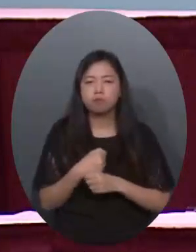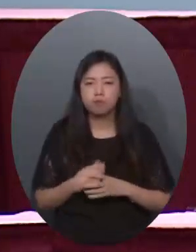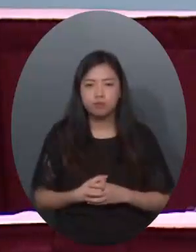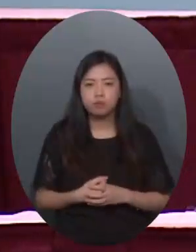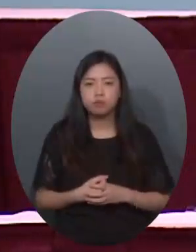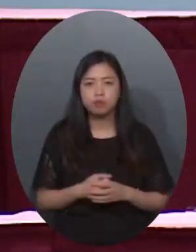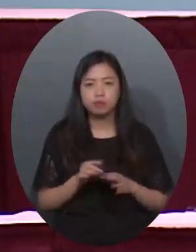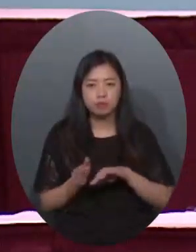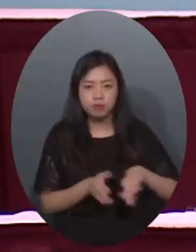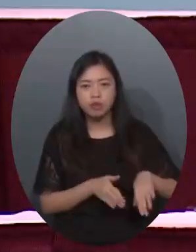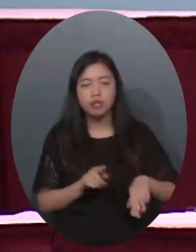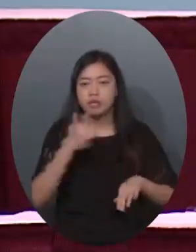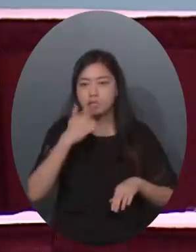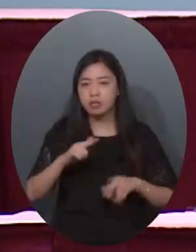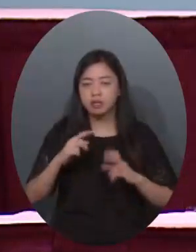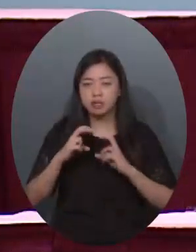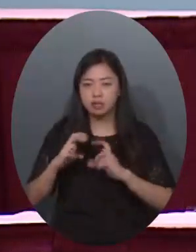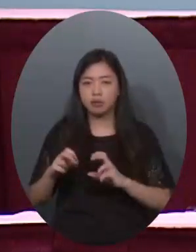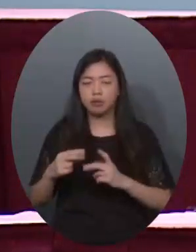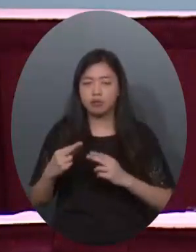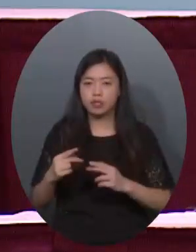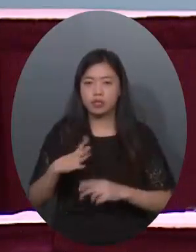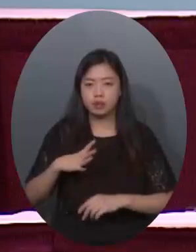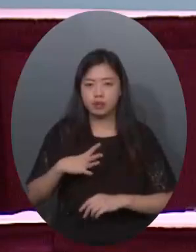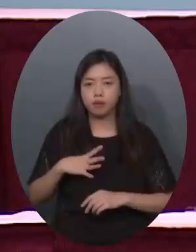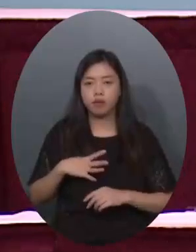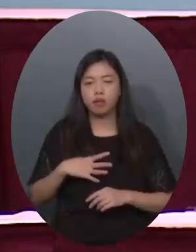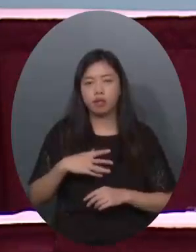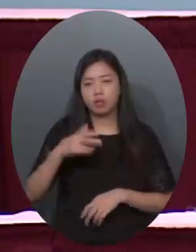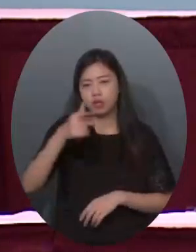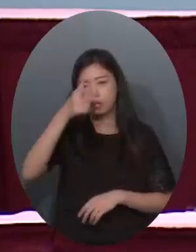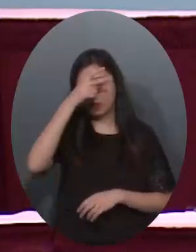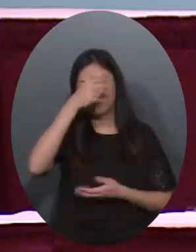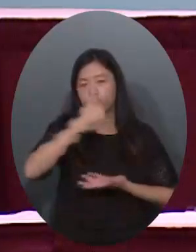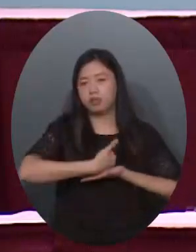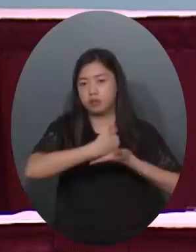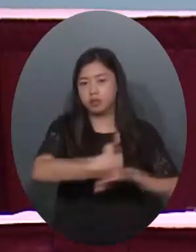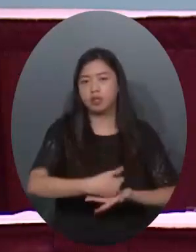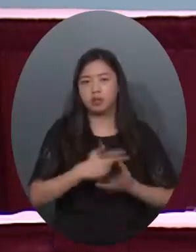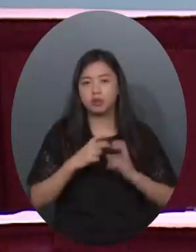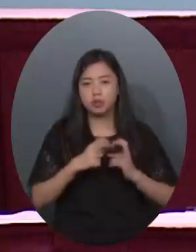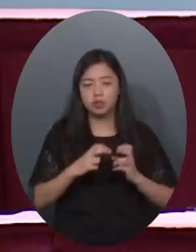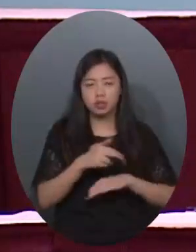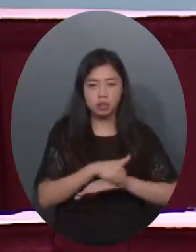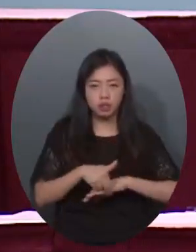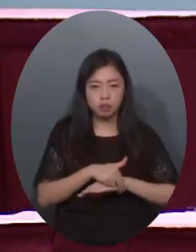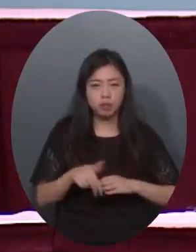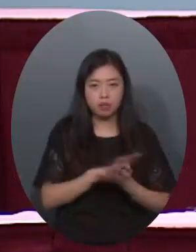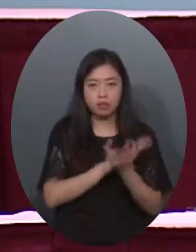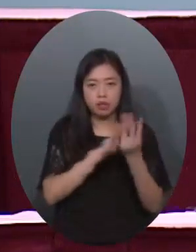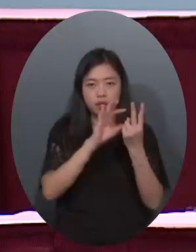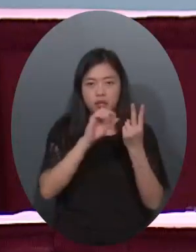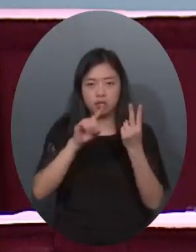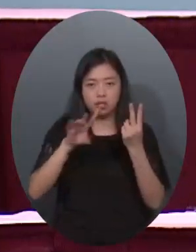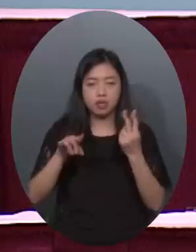至於新鐵路發展項目方面，我們獲政府邀請就《鐵路發展策略2014》